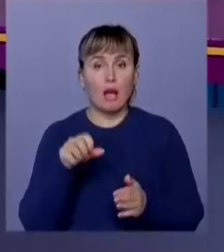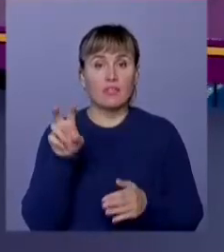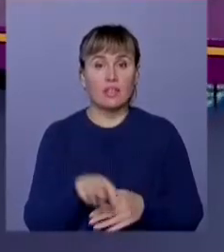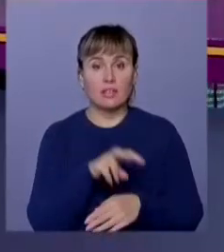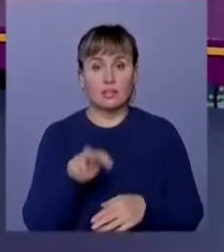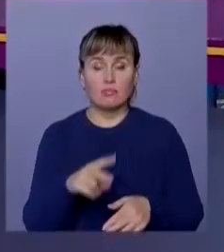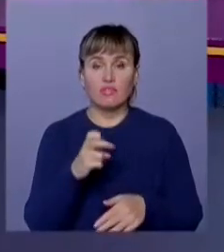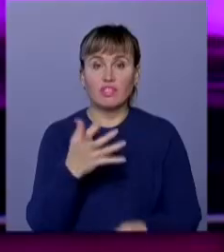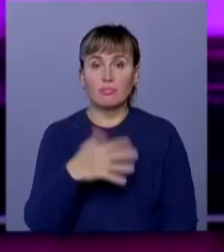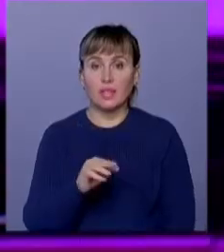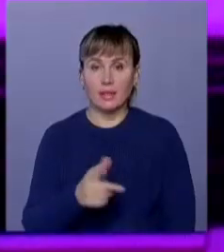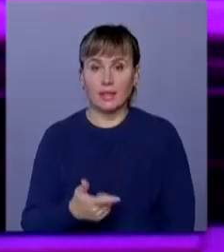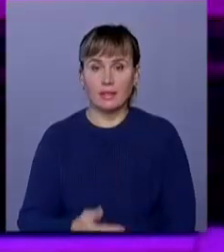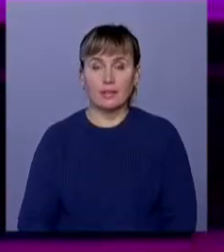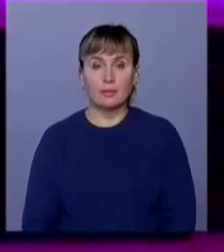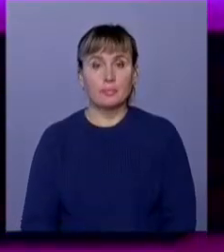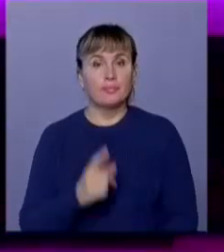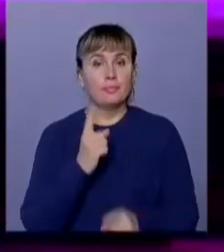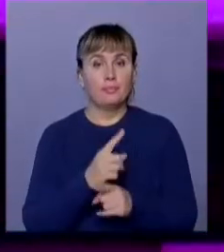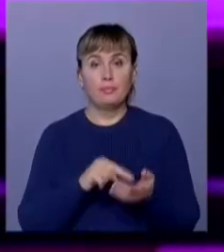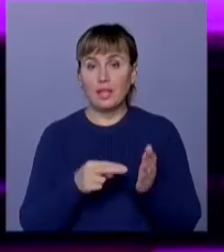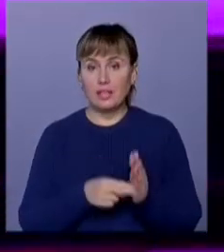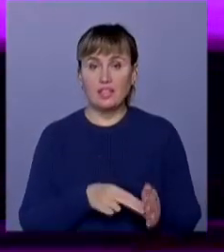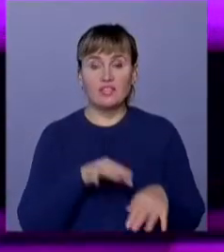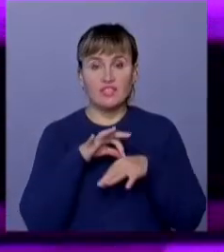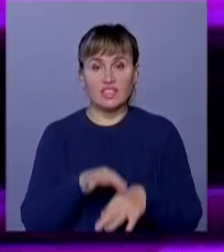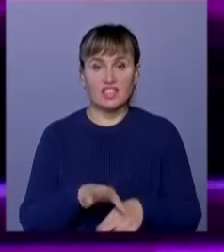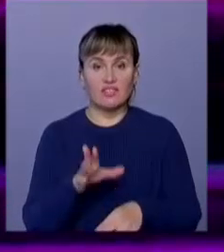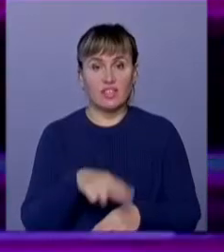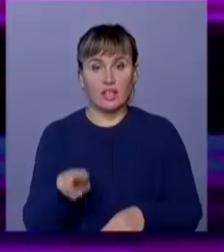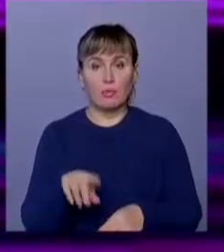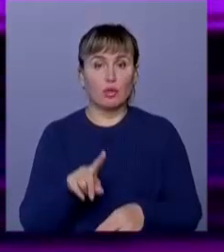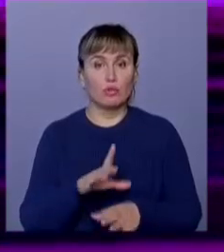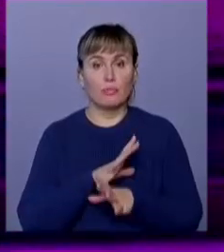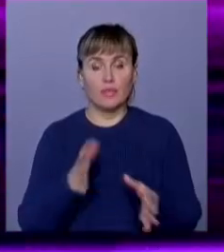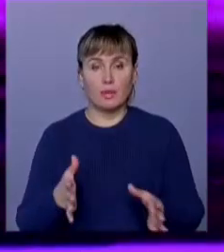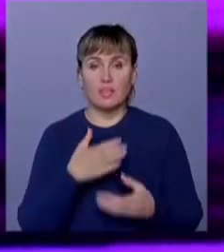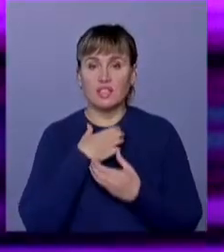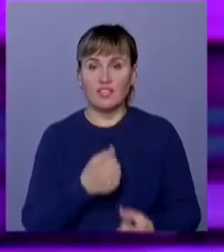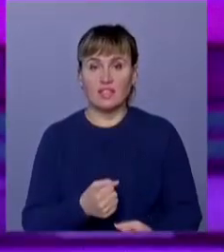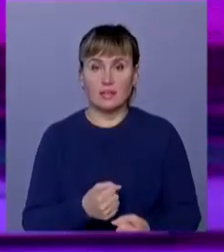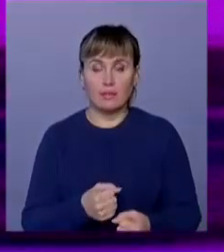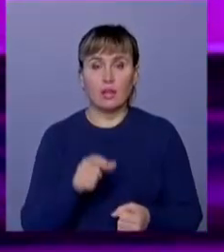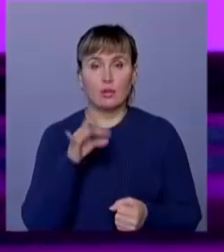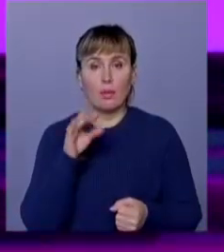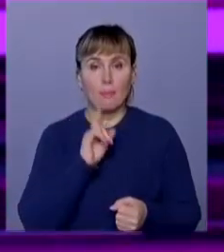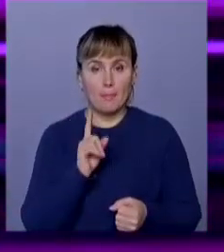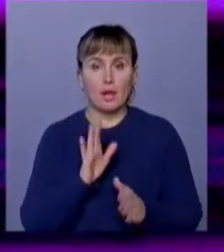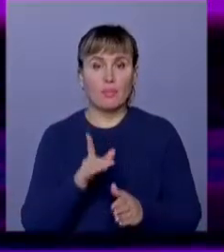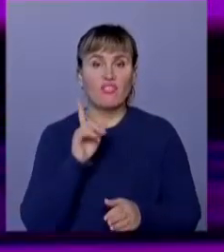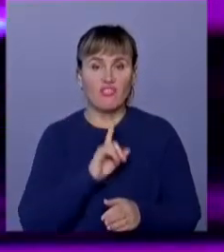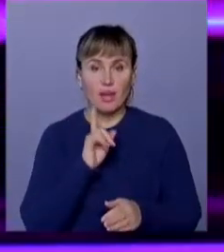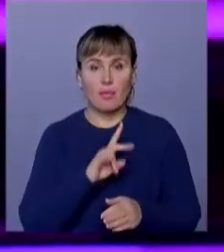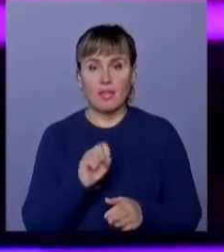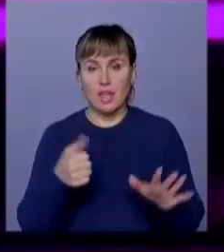– 250. Запрет планируется ввести уже в декабре, чтобы избежать возможного дефицита. Правда, пока он будет временным